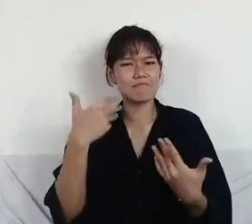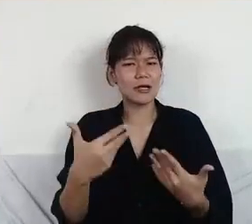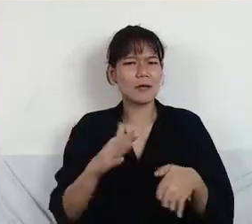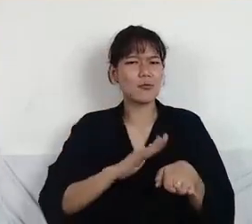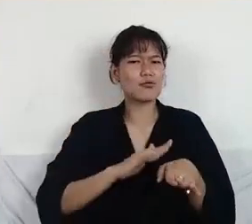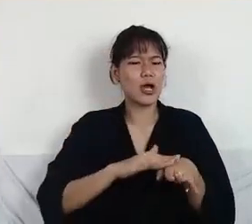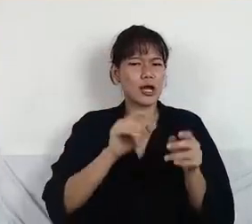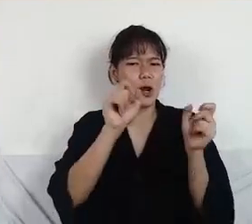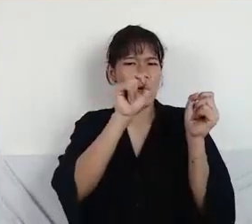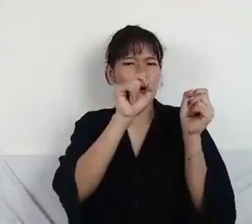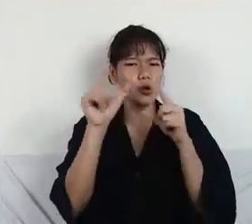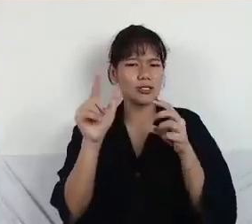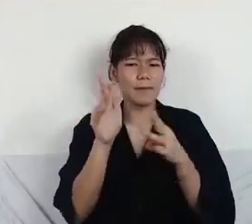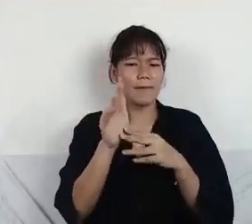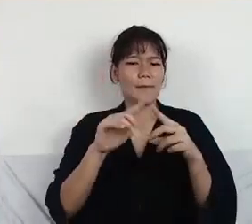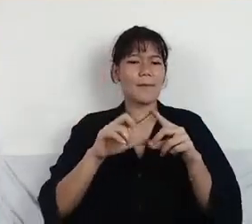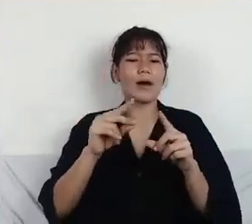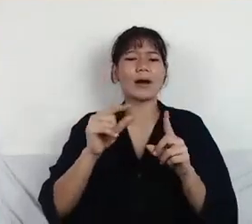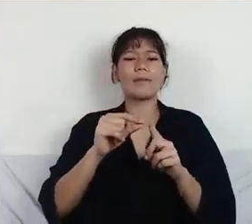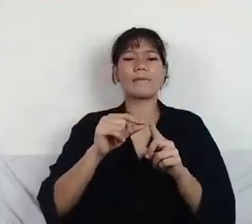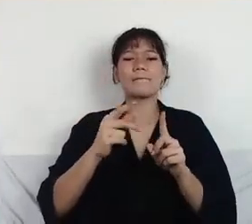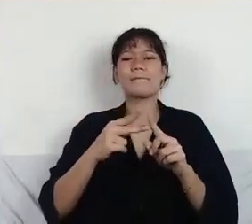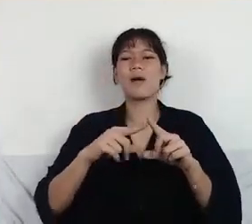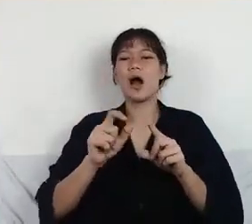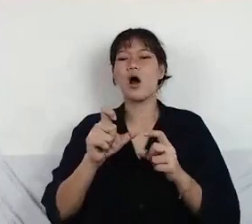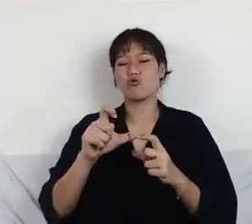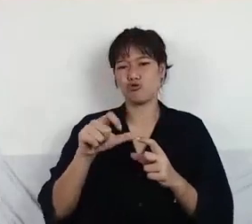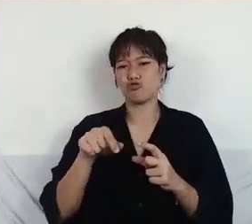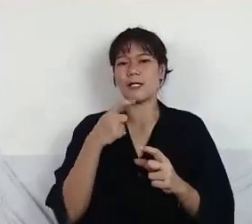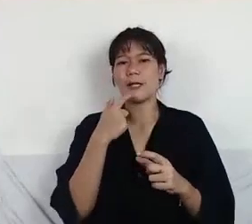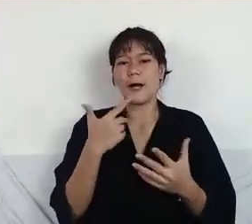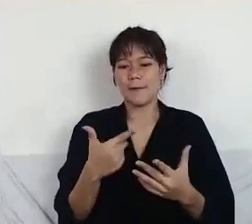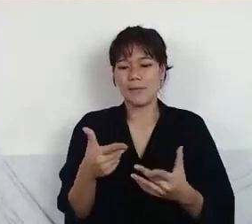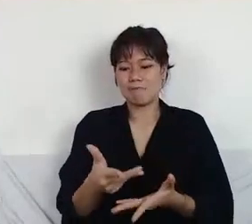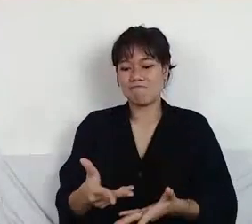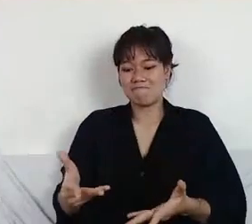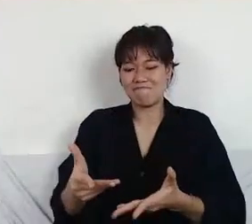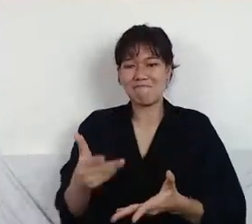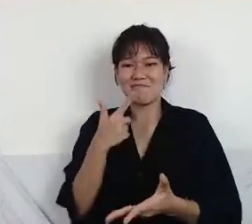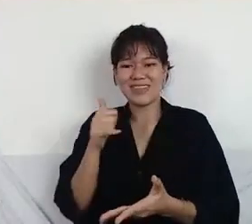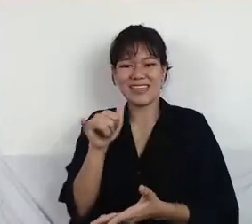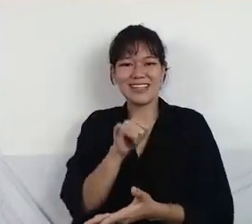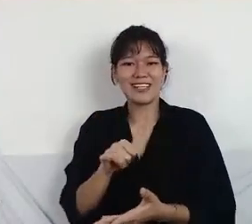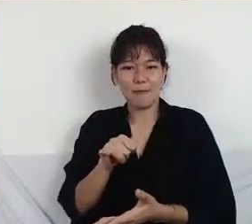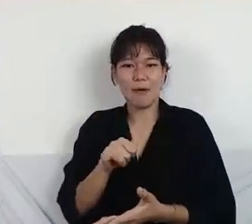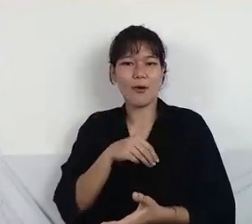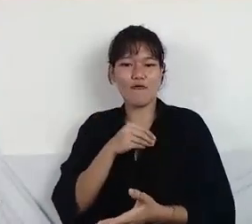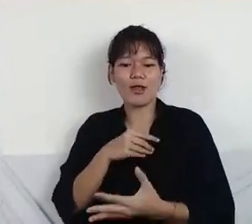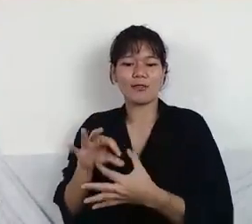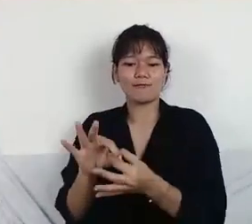yaitu kerjasama untuk kepentingan bersama. dan bersedia